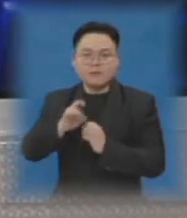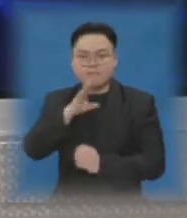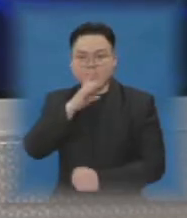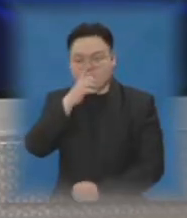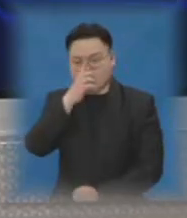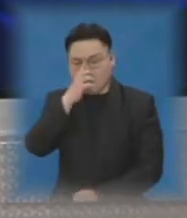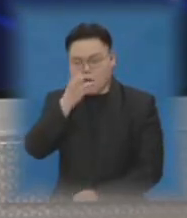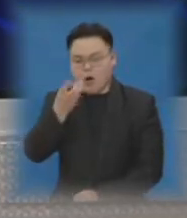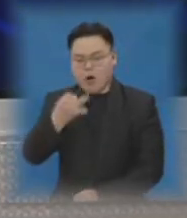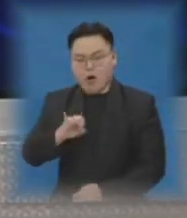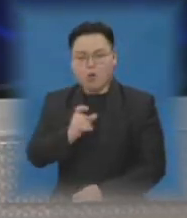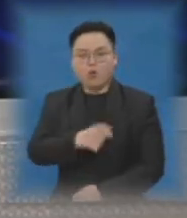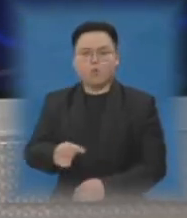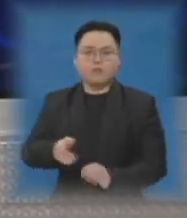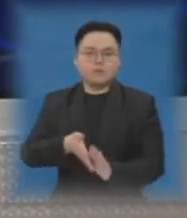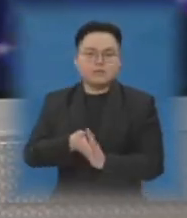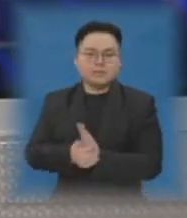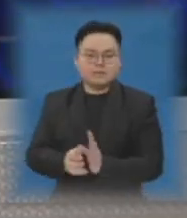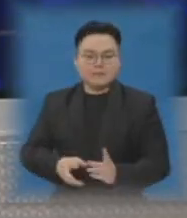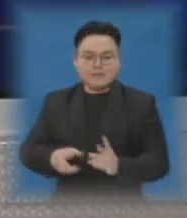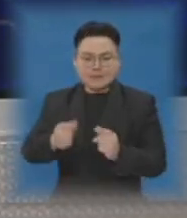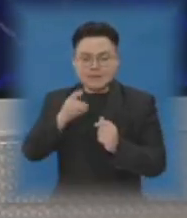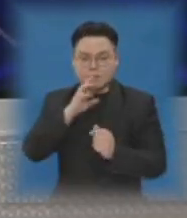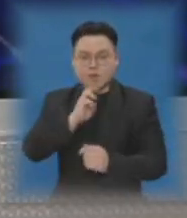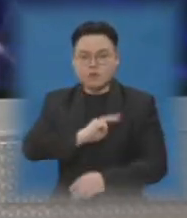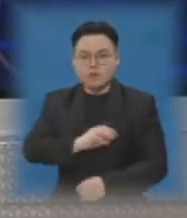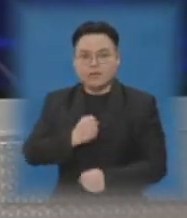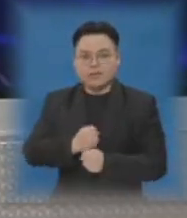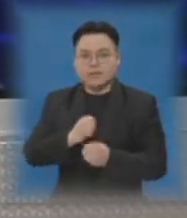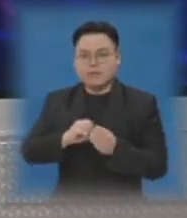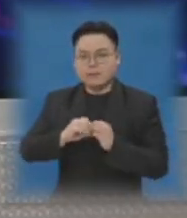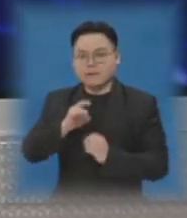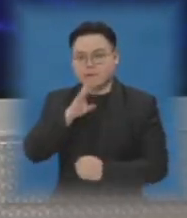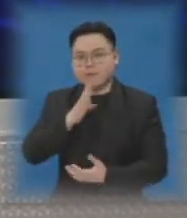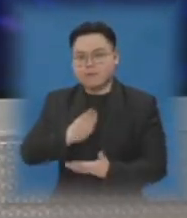хүний нөөцийн чадахыг нэмэгдүүлэх чиглэсэн ажлуудыг хийх юм.